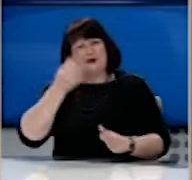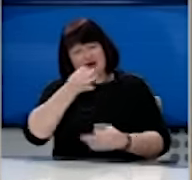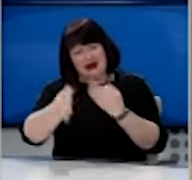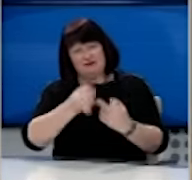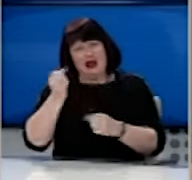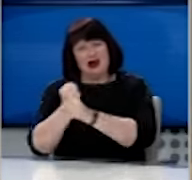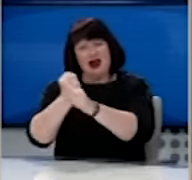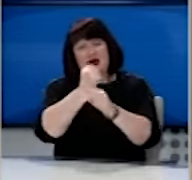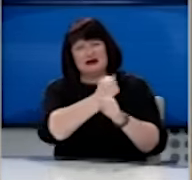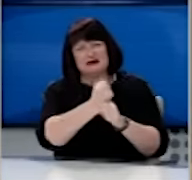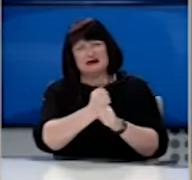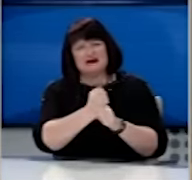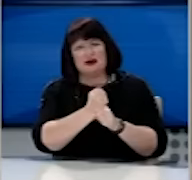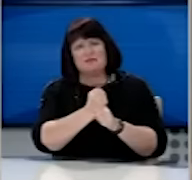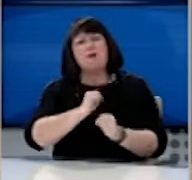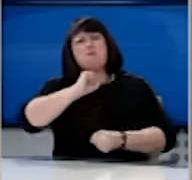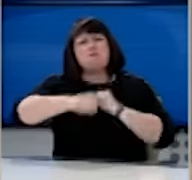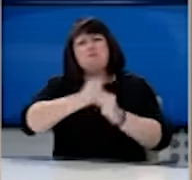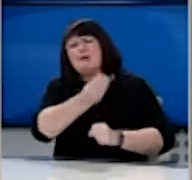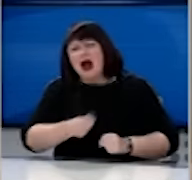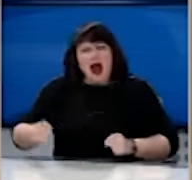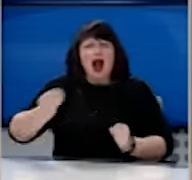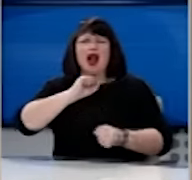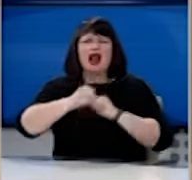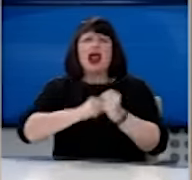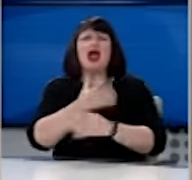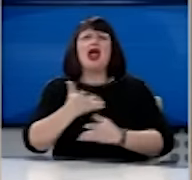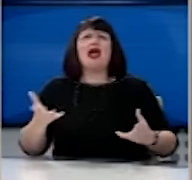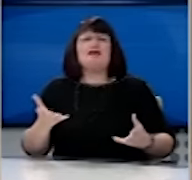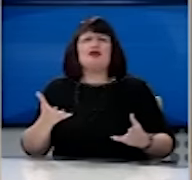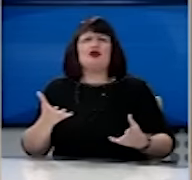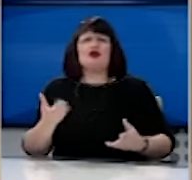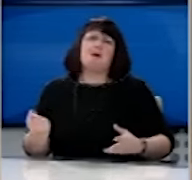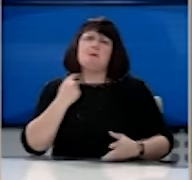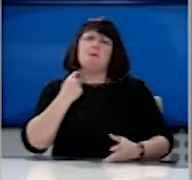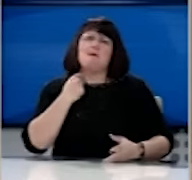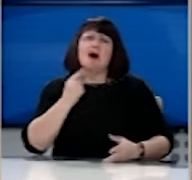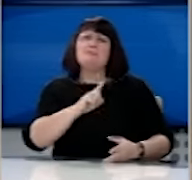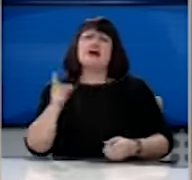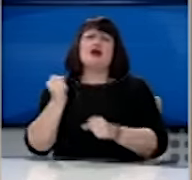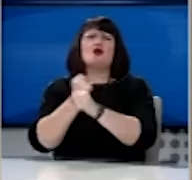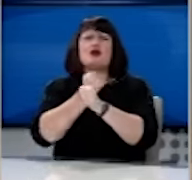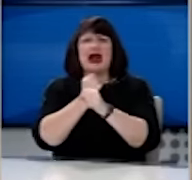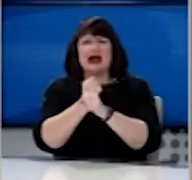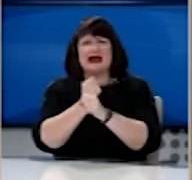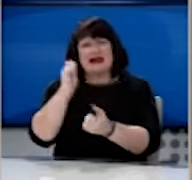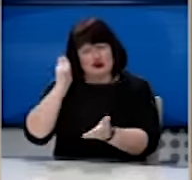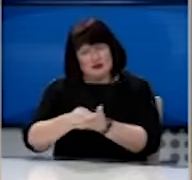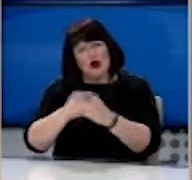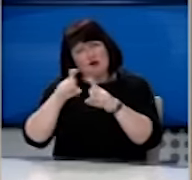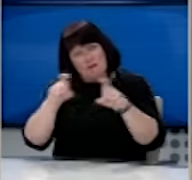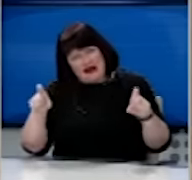σε εργάτες που δίνουν ένα τιτάνιο ηρωικό αγώνα για να μην χάσουν τις δουλειές τους, να πληρώνονται με μετοχές.